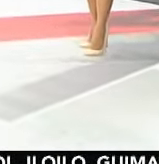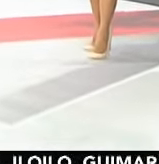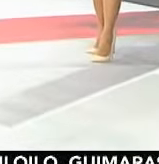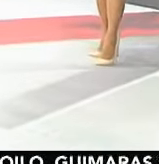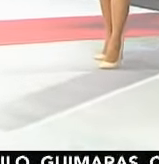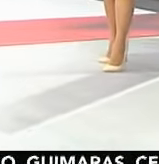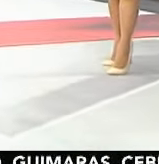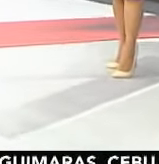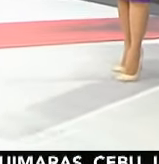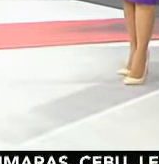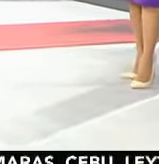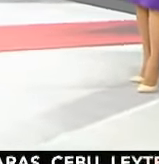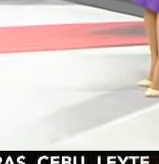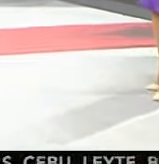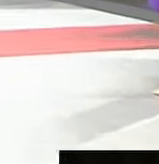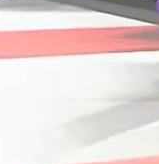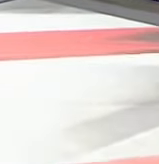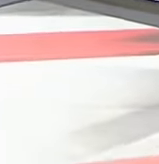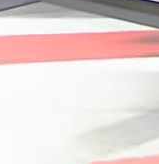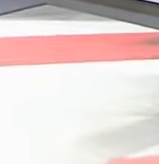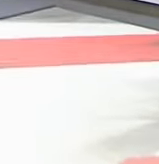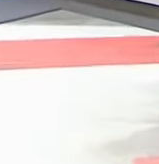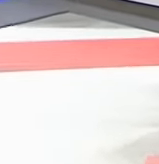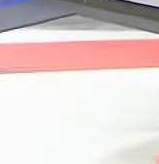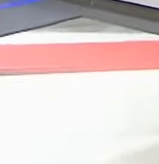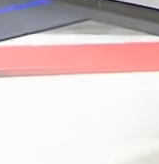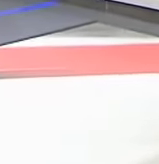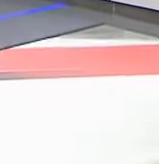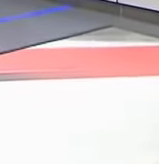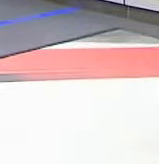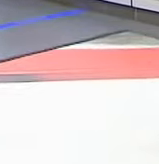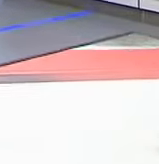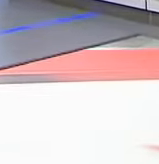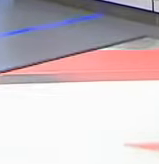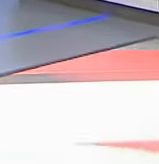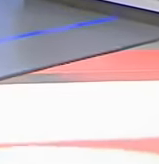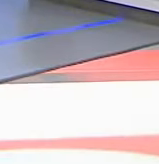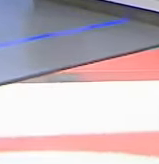magkapandemya. Kaya ang mga aktibong kaso umakyat na sa